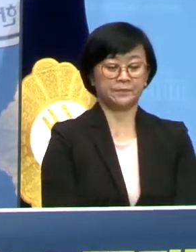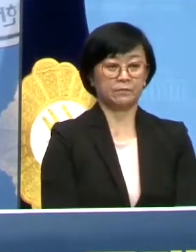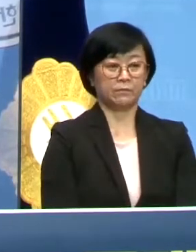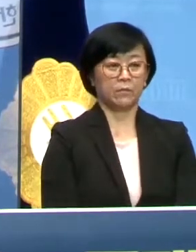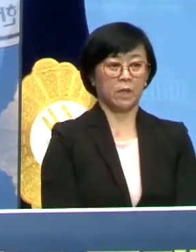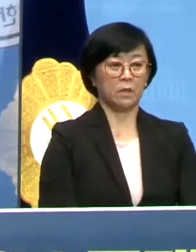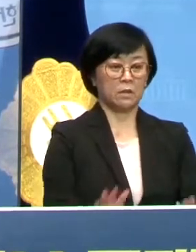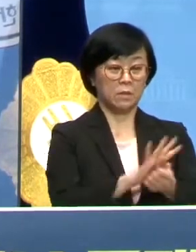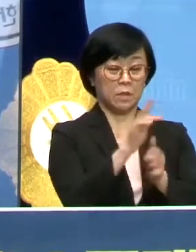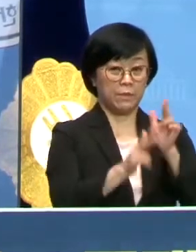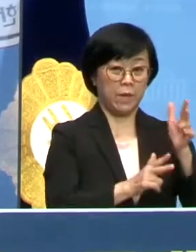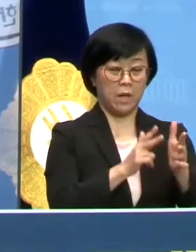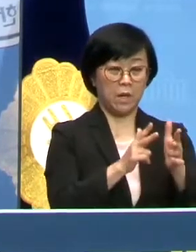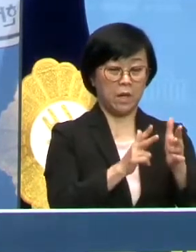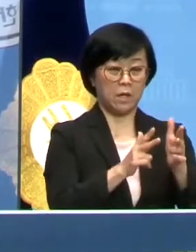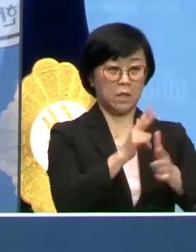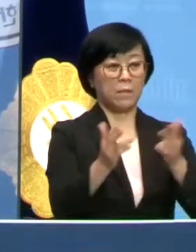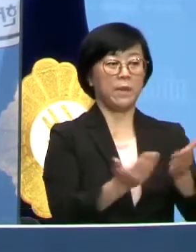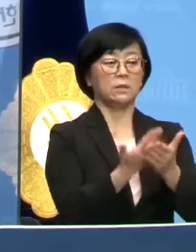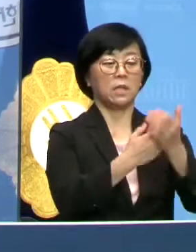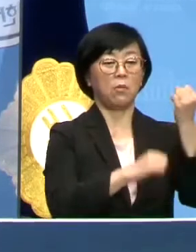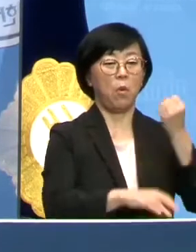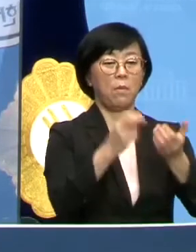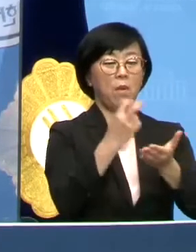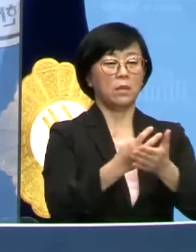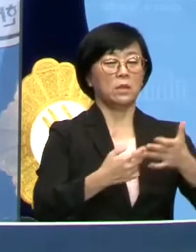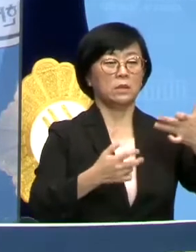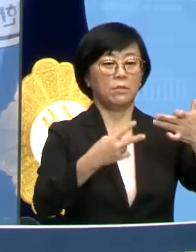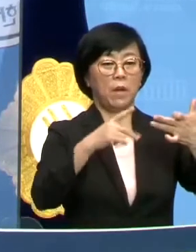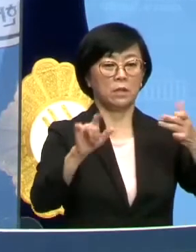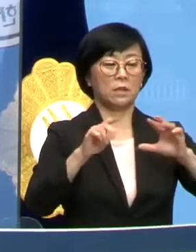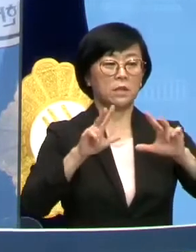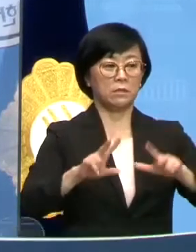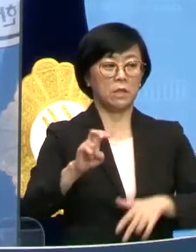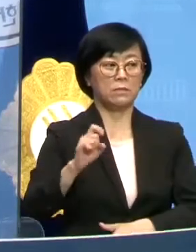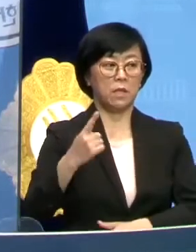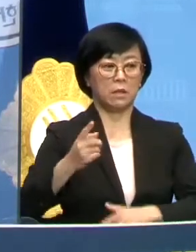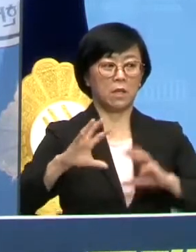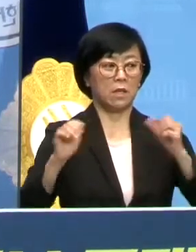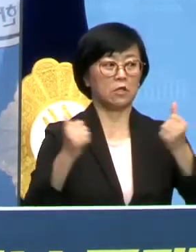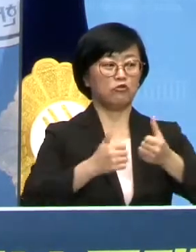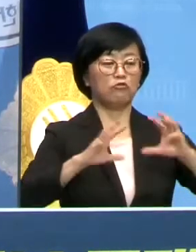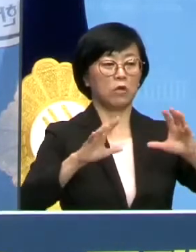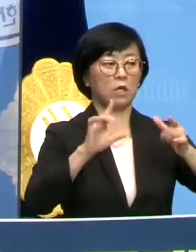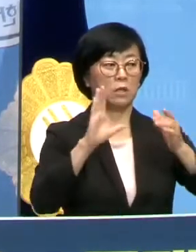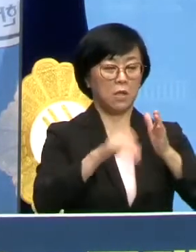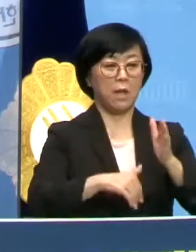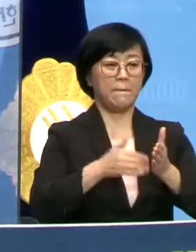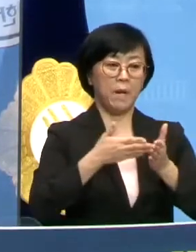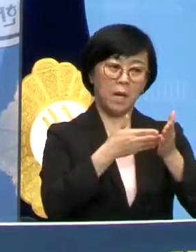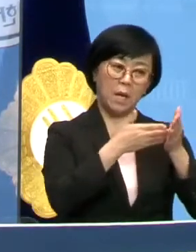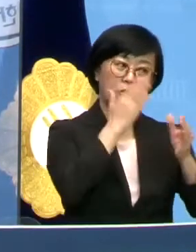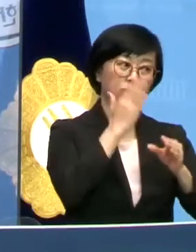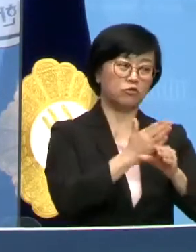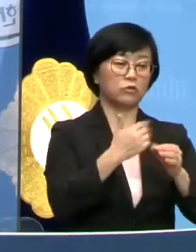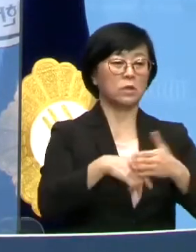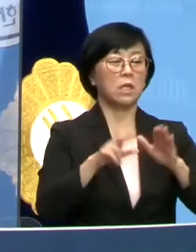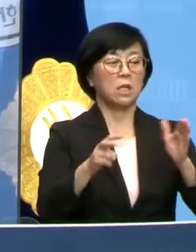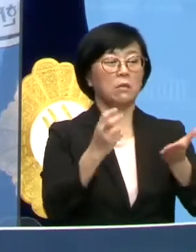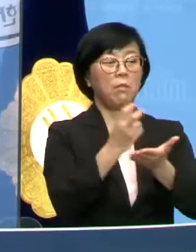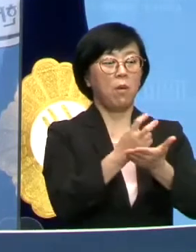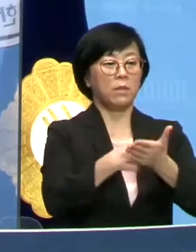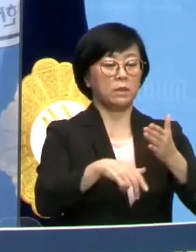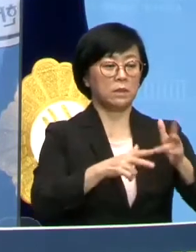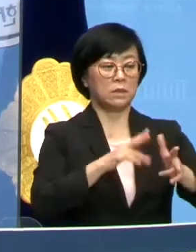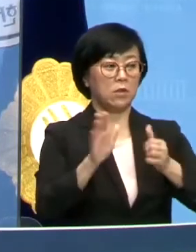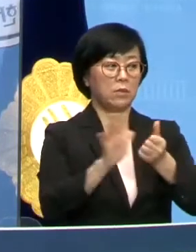아시다시피 서비스 발전 서비스 산업 발전 기본법 은 치나 18 때부터 현재 21 때까지 베프 테마가 발휘되고 있습니다 이 법은 서비스